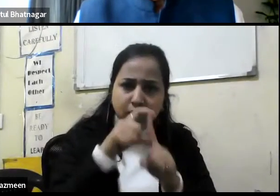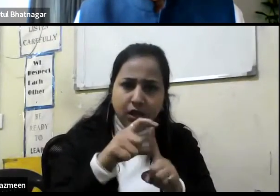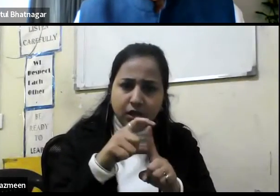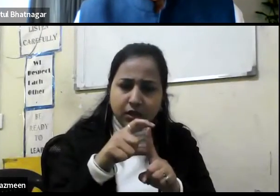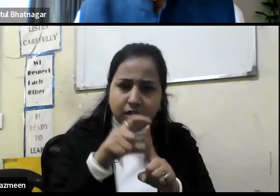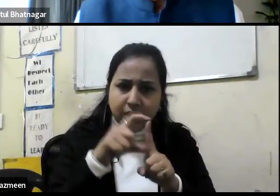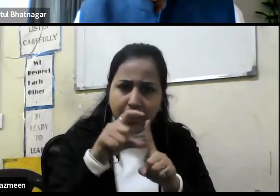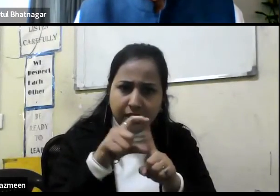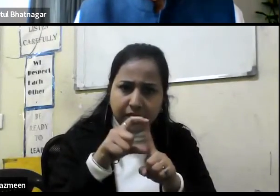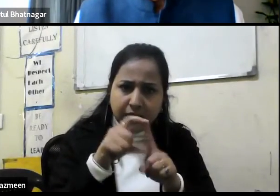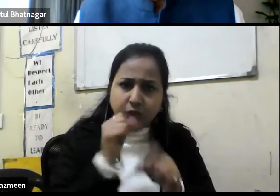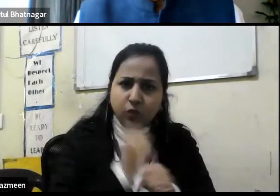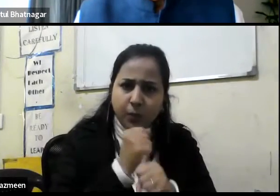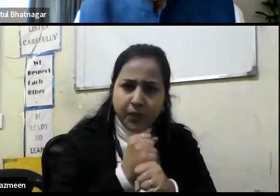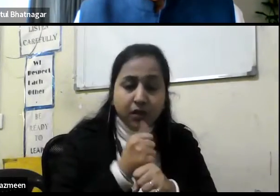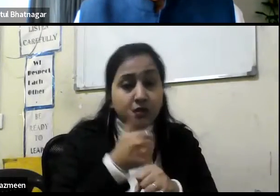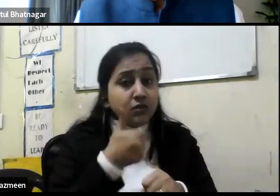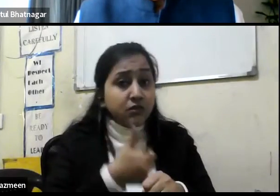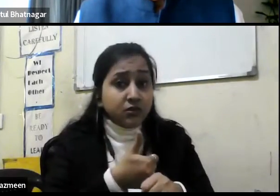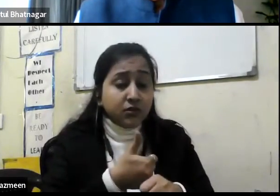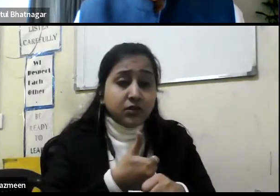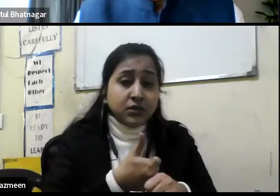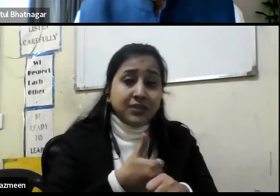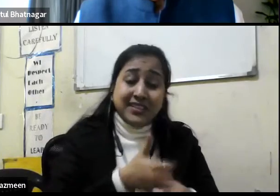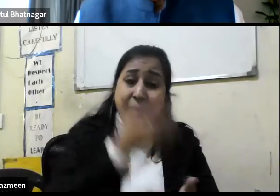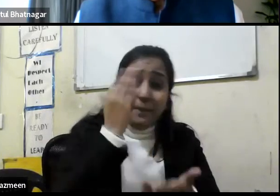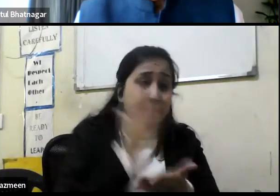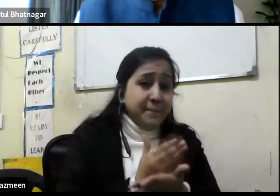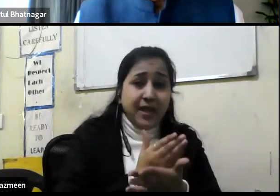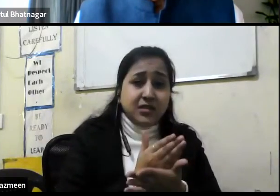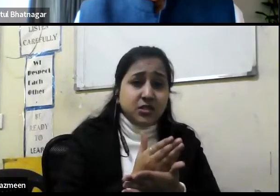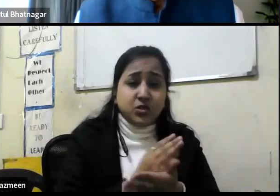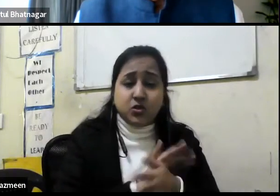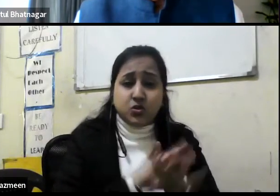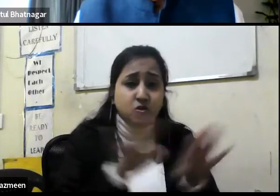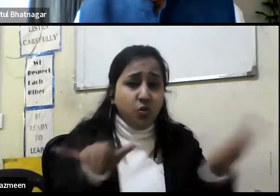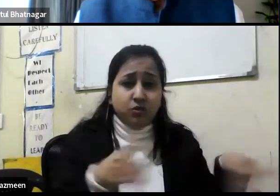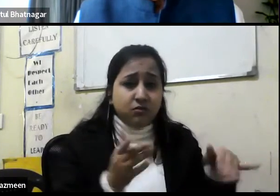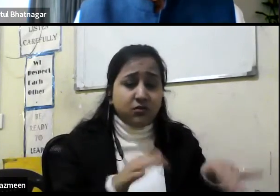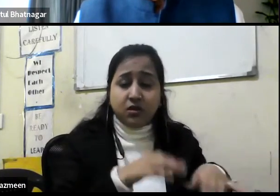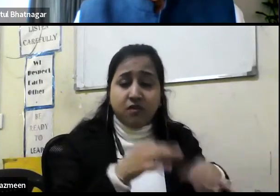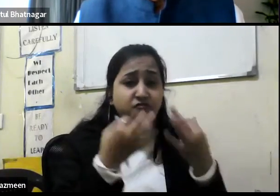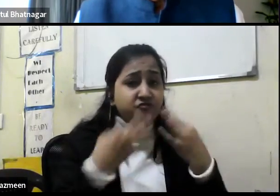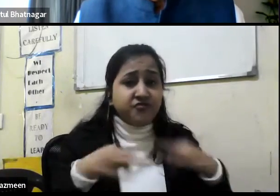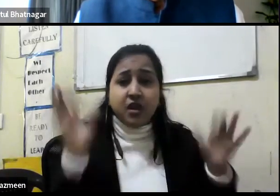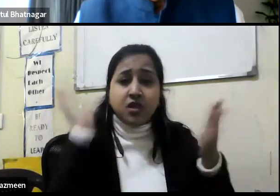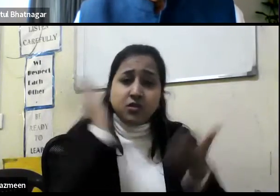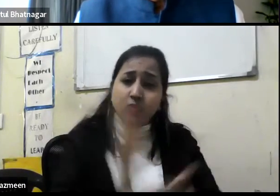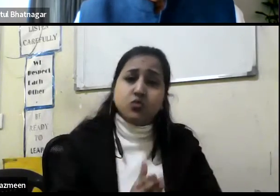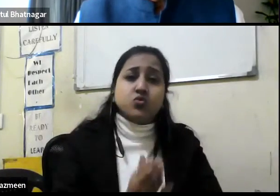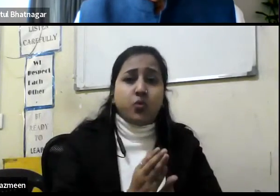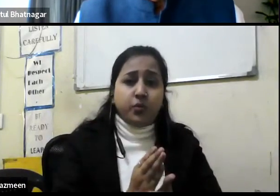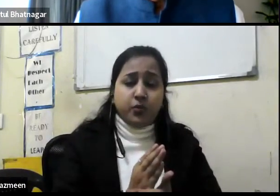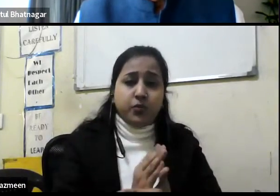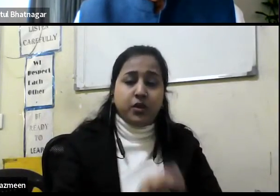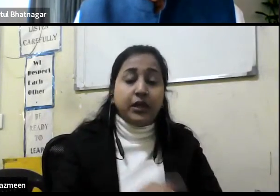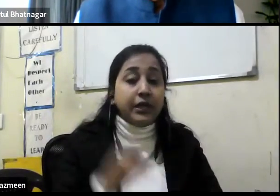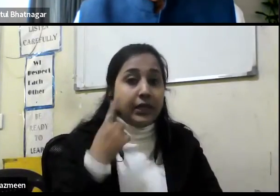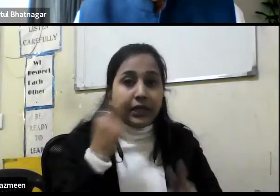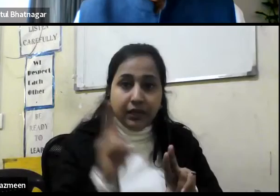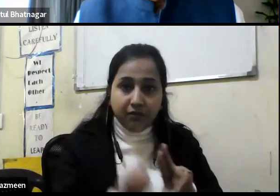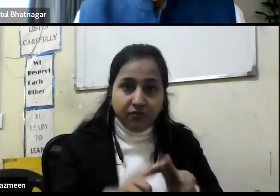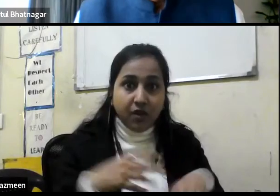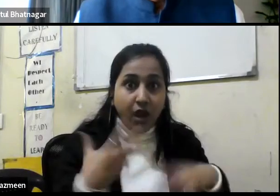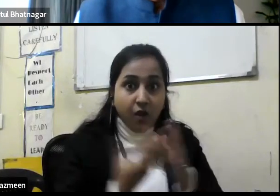द राइट थिंग्स बाय बैनिंग एवरीथिंग और मेकिंग एवरीथिंग फ्री. दैट इज नॉट द राइट वे. हम अगर फॉरेस्ट